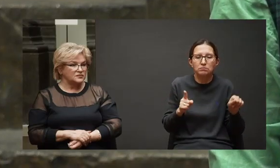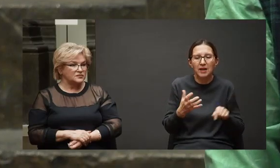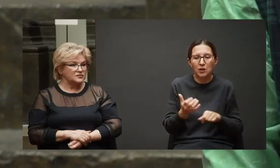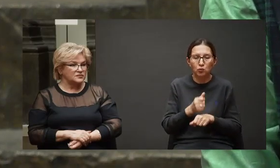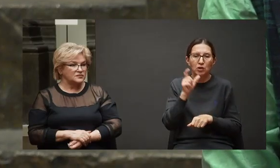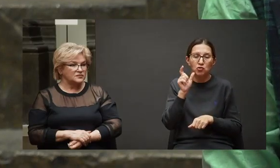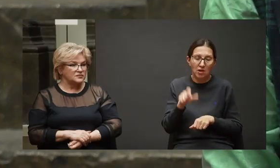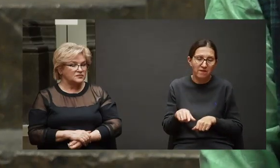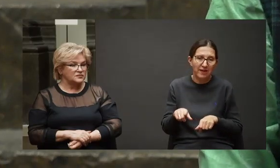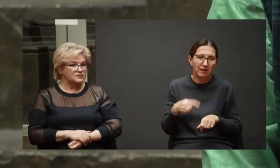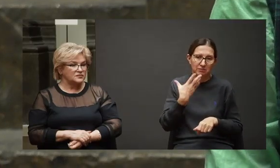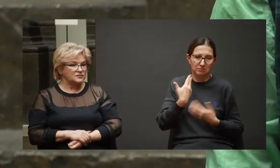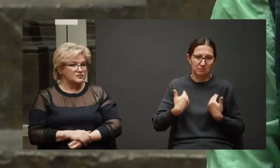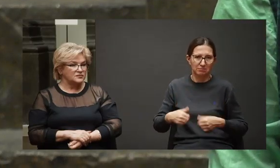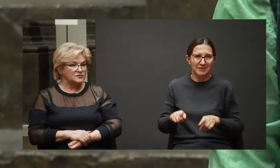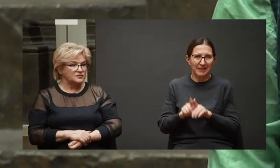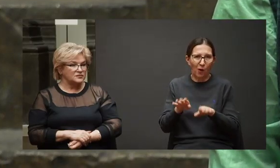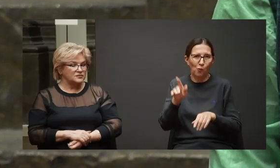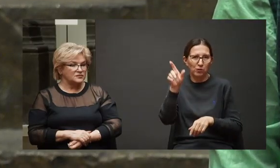к счастью, существо,